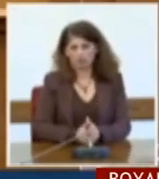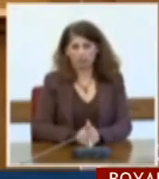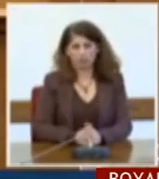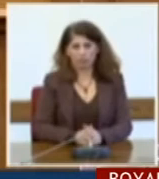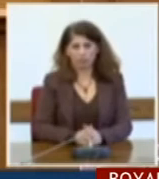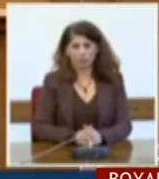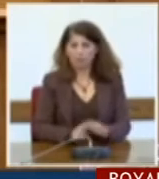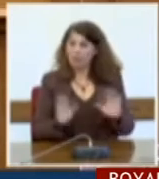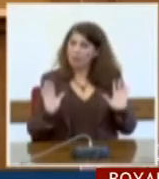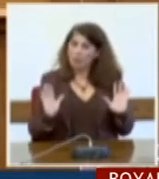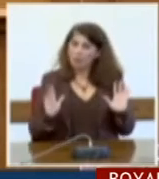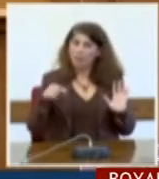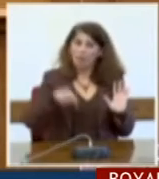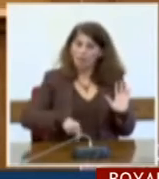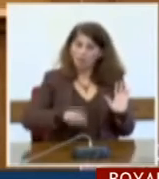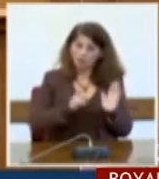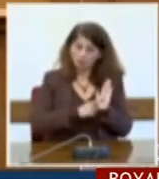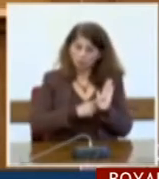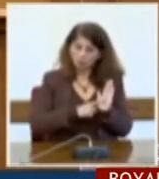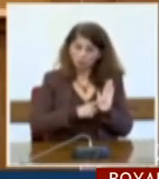Αλλά εδώ οφείλω να ομολογήσω